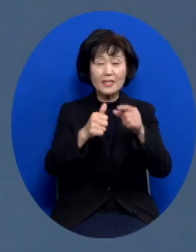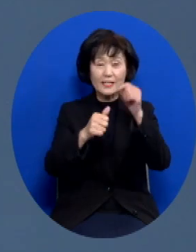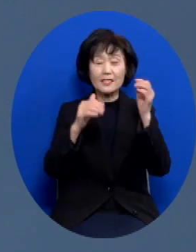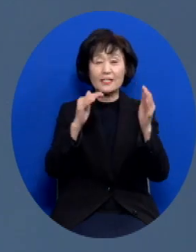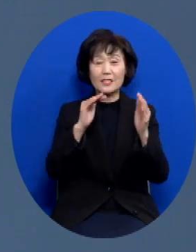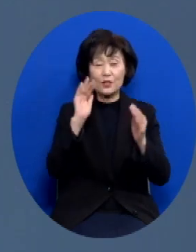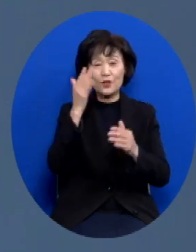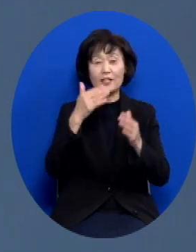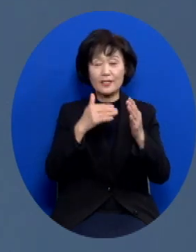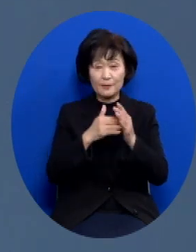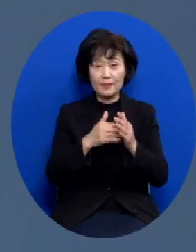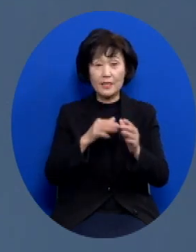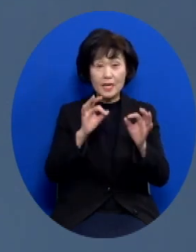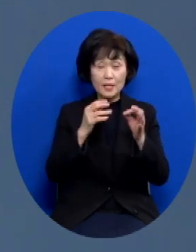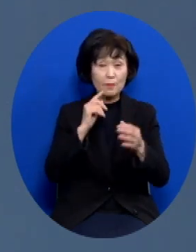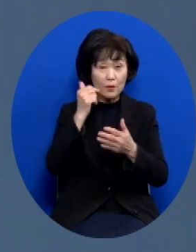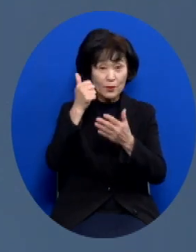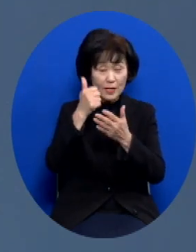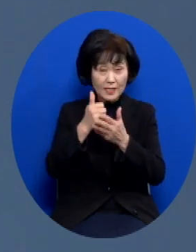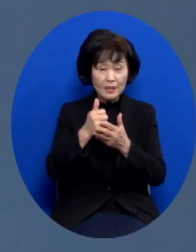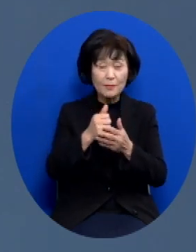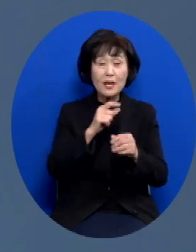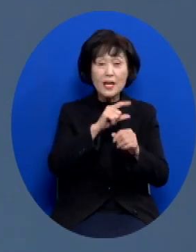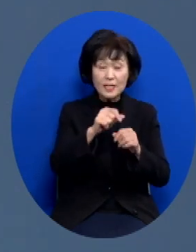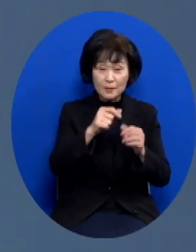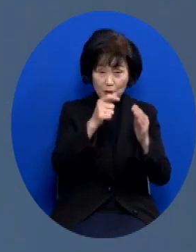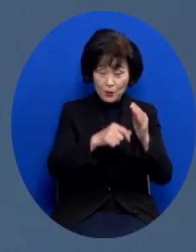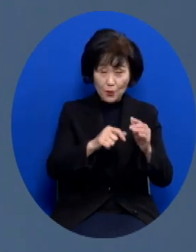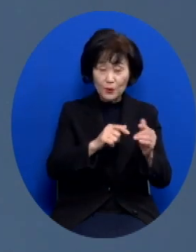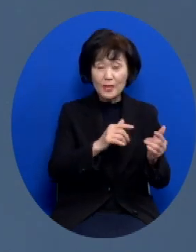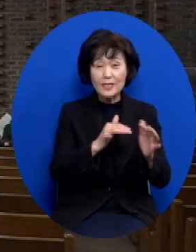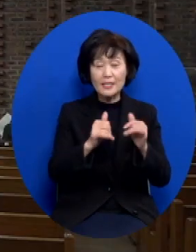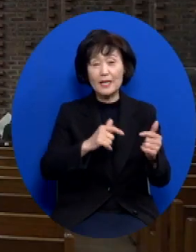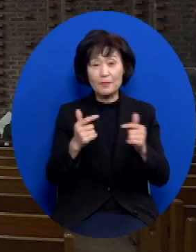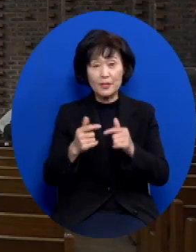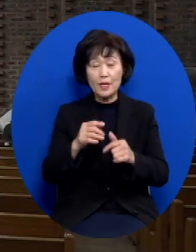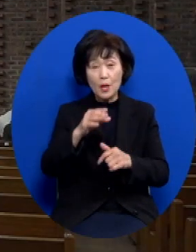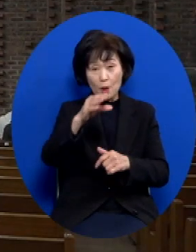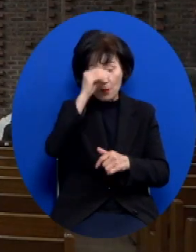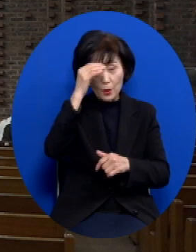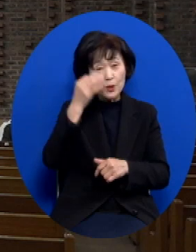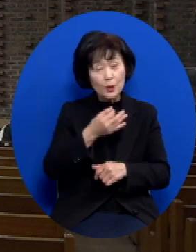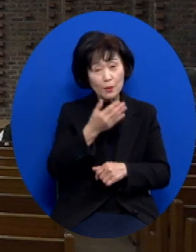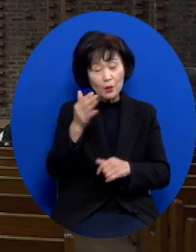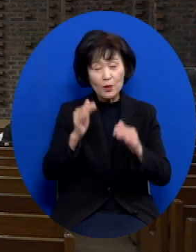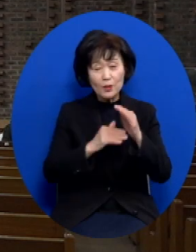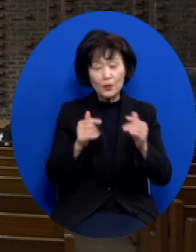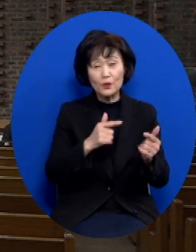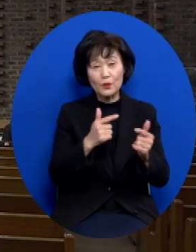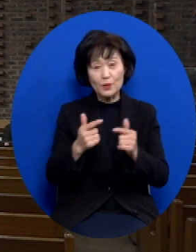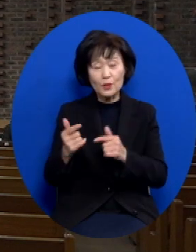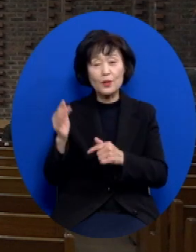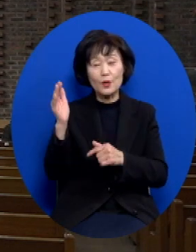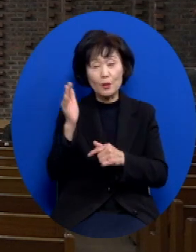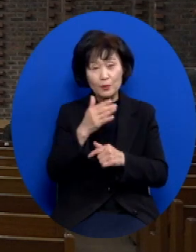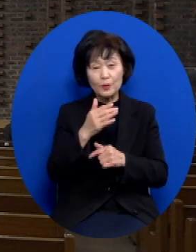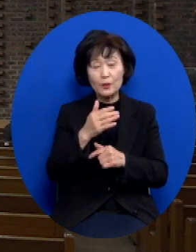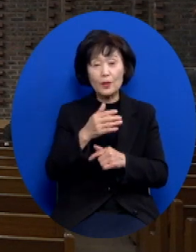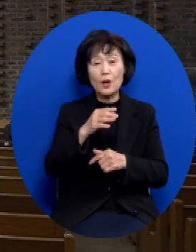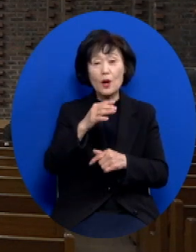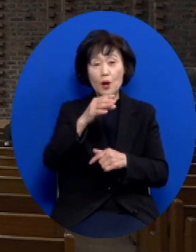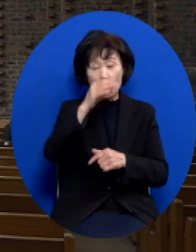선출된 김민호 목사는 지방의 임원들이 모범을 보여 목사와 장로가 성도들로부터 존경받을 수 있도록